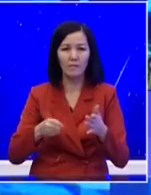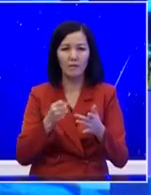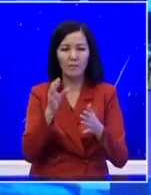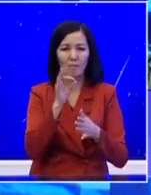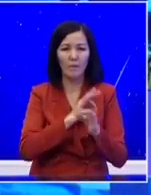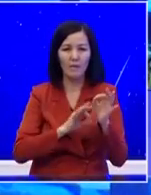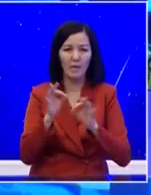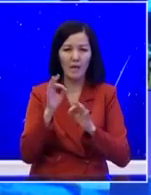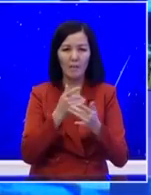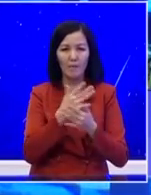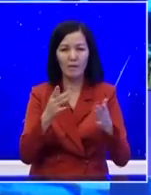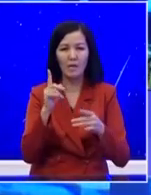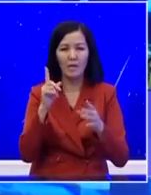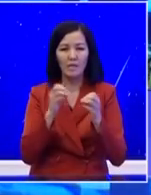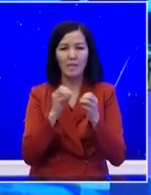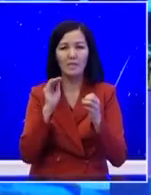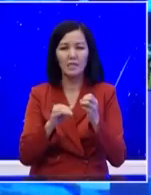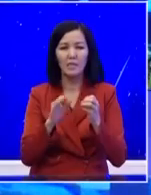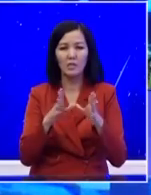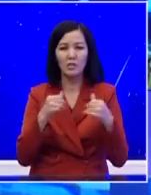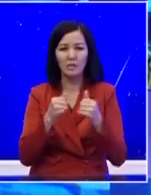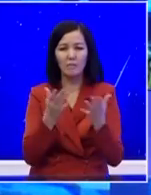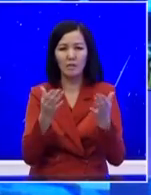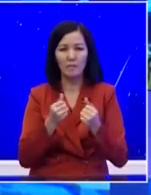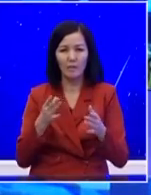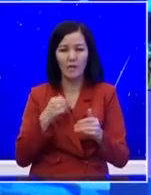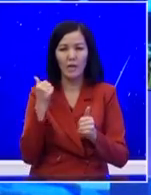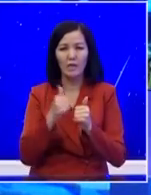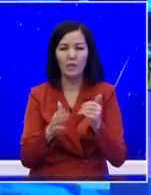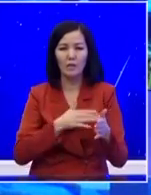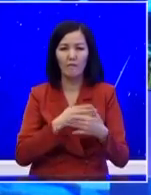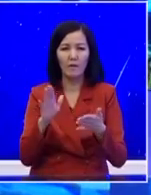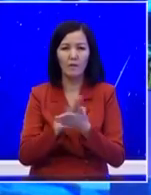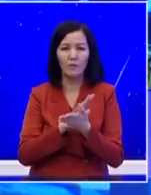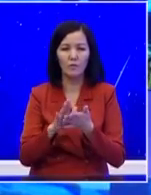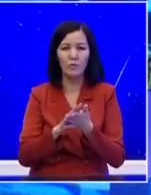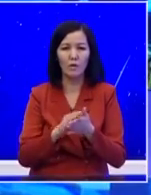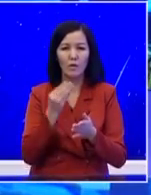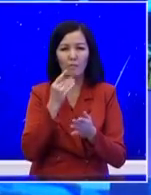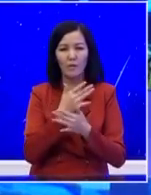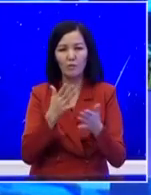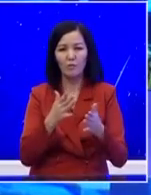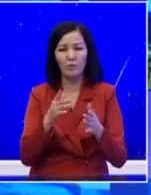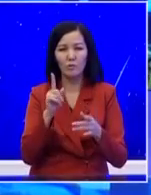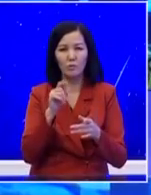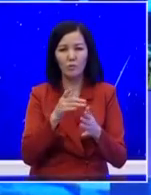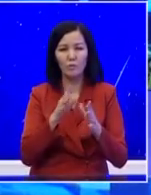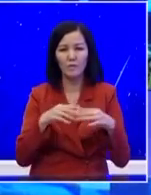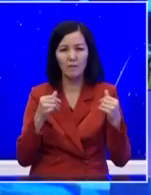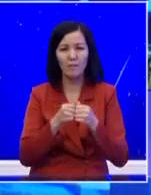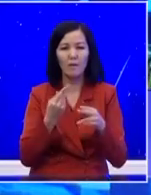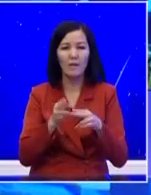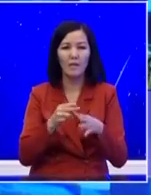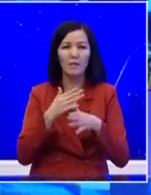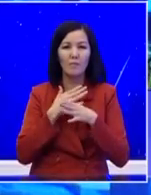медикаментов получили около 10 тысяч семей региона. Ежедневно волонтеры области развозят продукты сотни семьям. И на этот раз